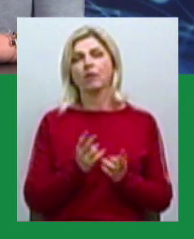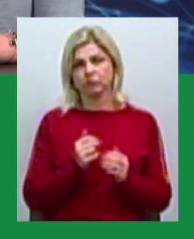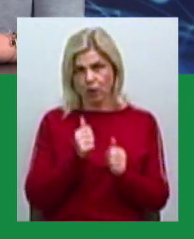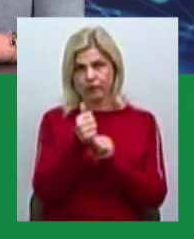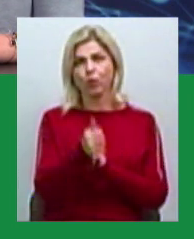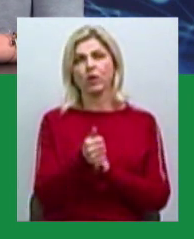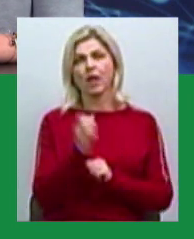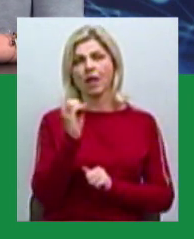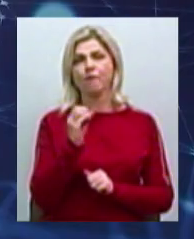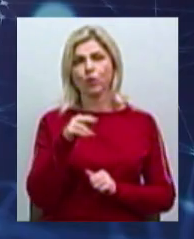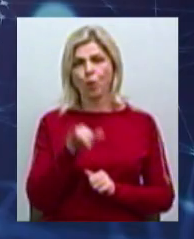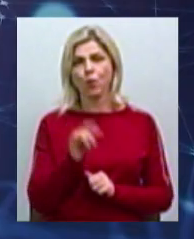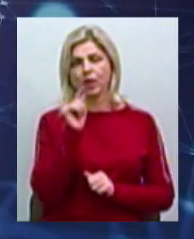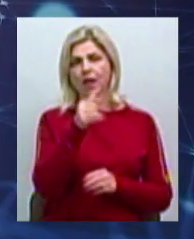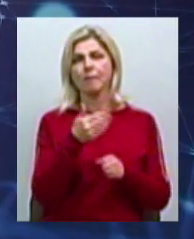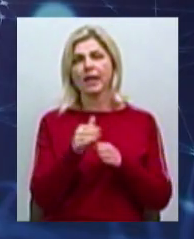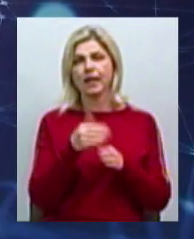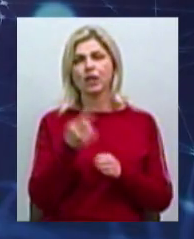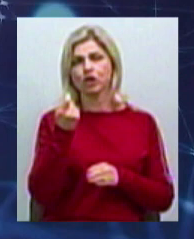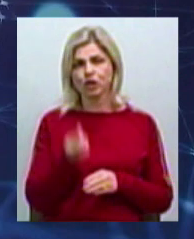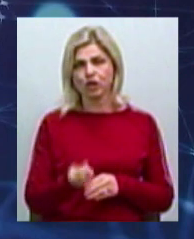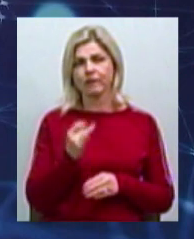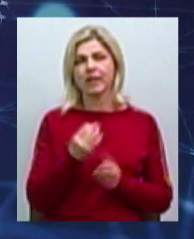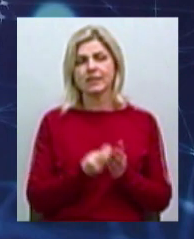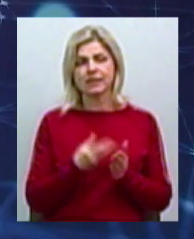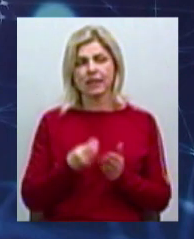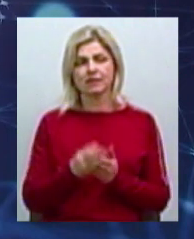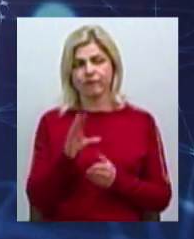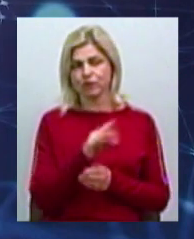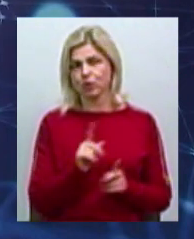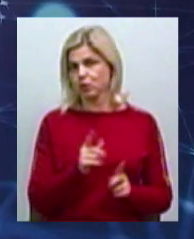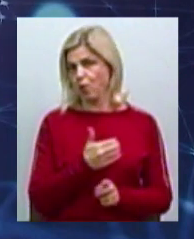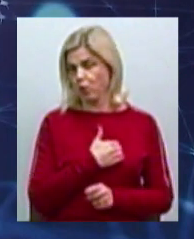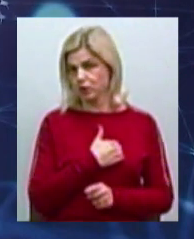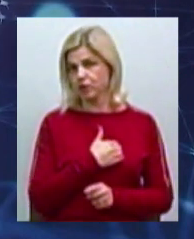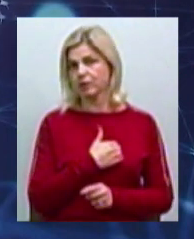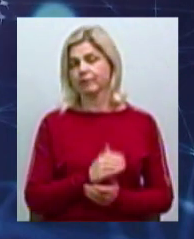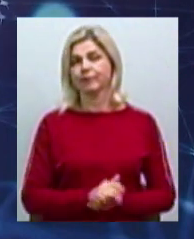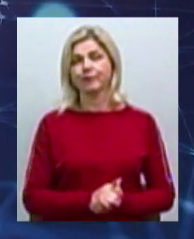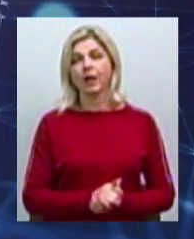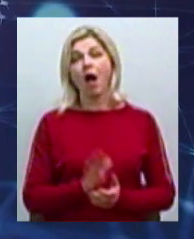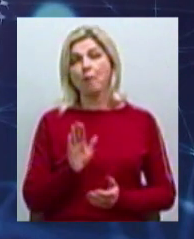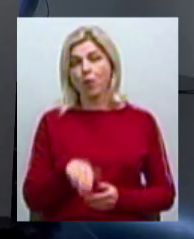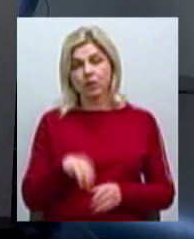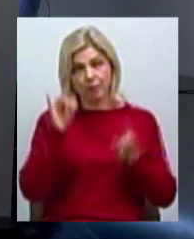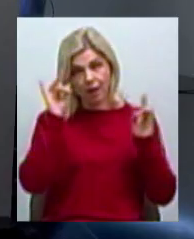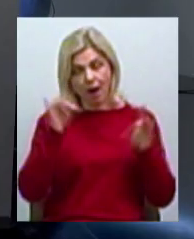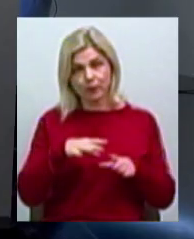Європу, що там і кредити дешевші, і цінності, і все, що хочеш. А потім, ну, раптом, чого почалося. А потім раптом